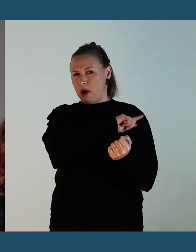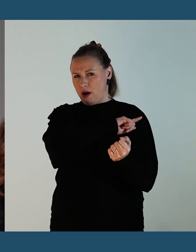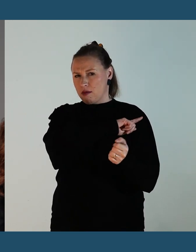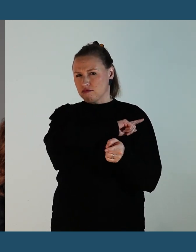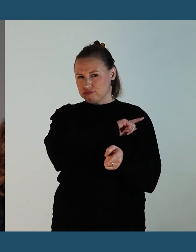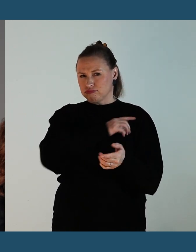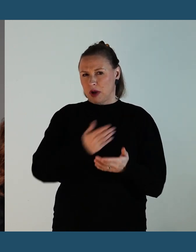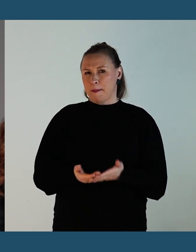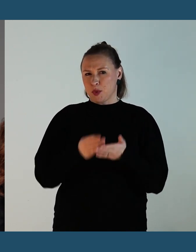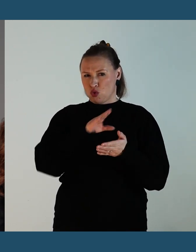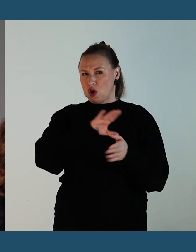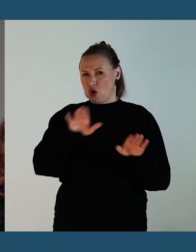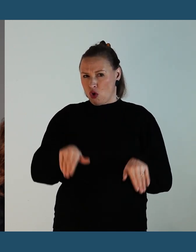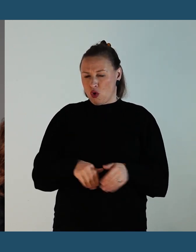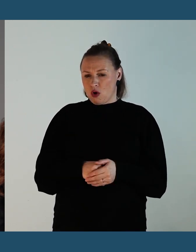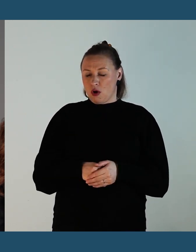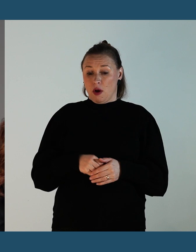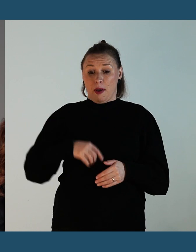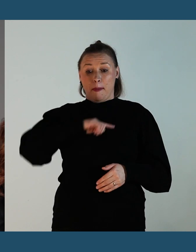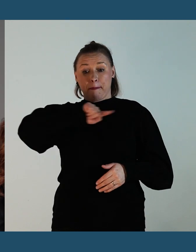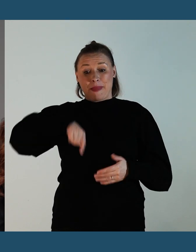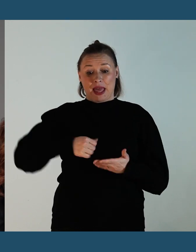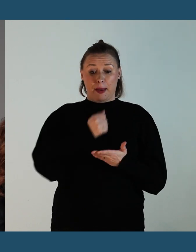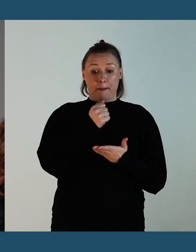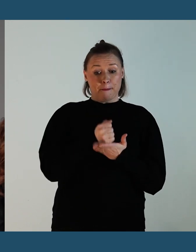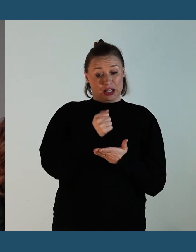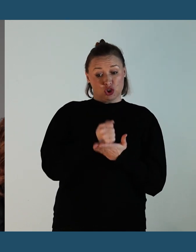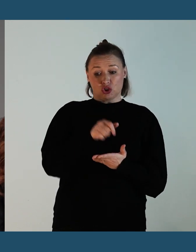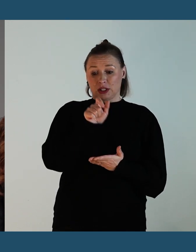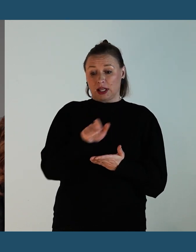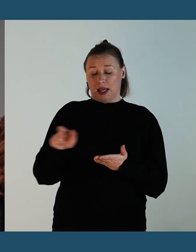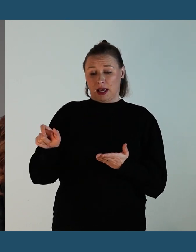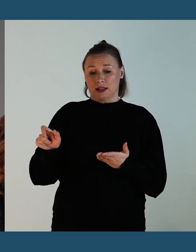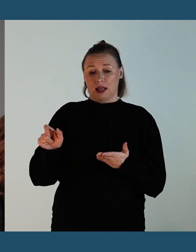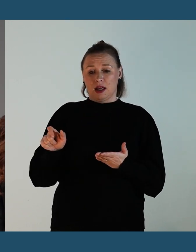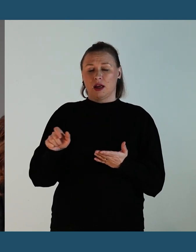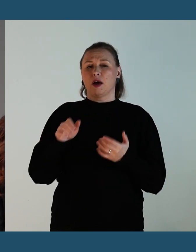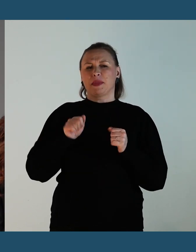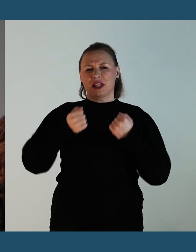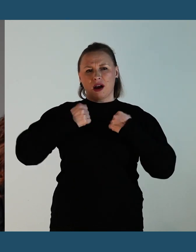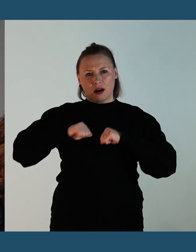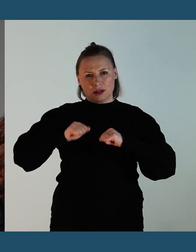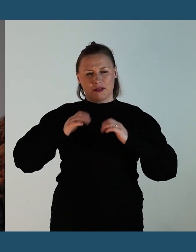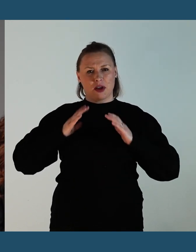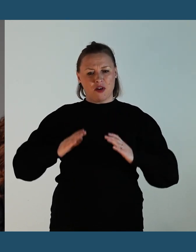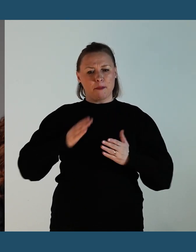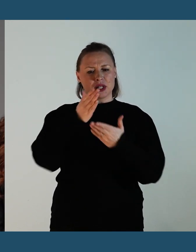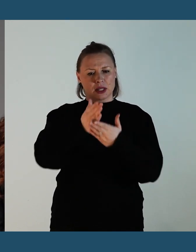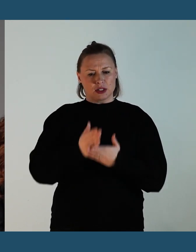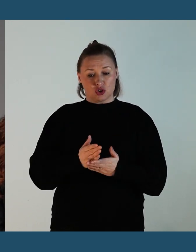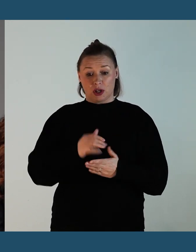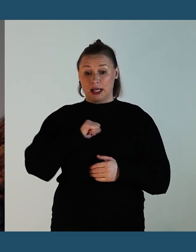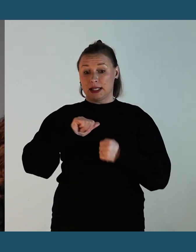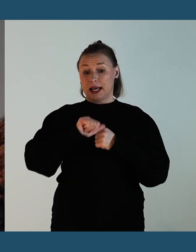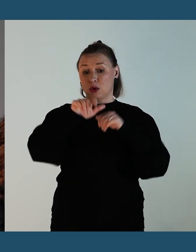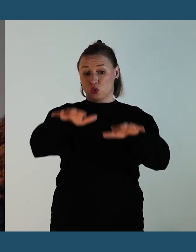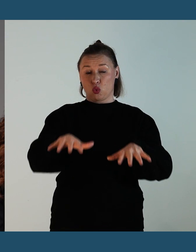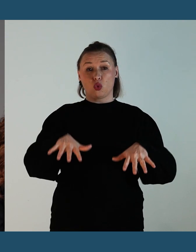että me päätöksentekijöinä ollaan aktiivisia myös näissä niin vammaiskysymyksissä. Itse olen mukana eduskunnassa